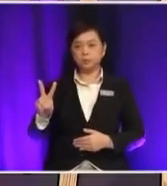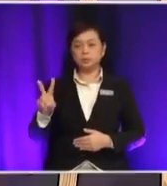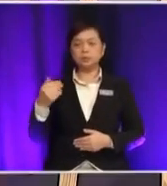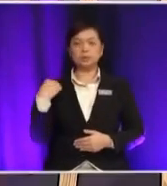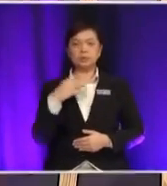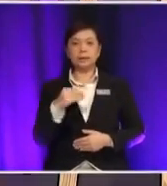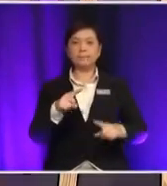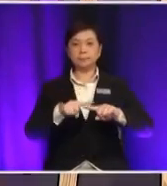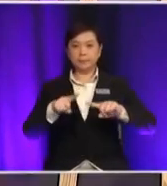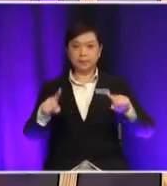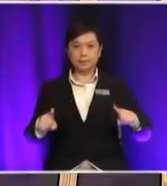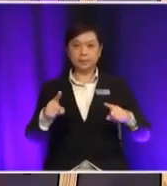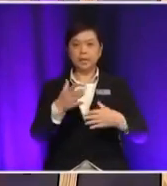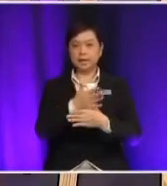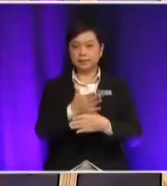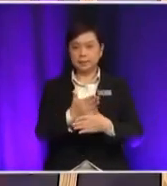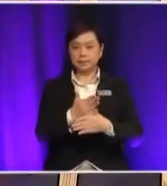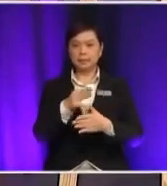mitosis dan meiosis